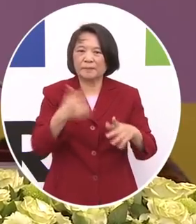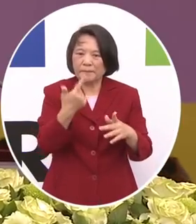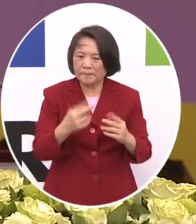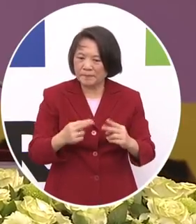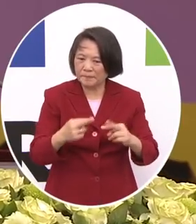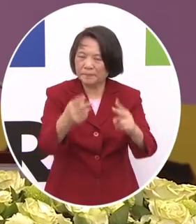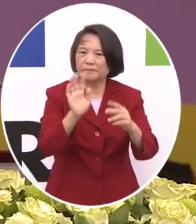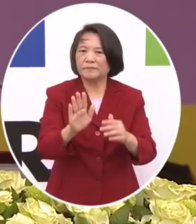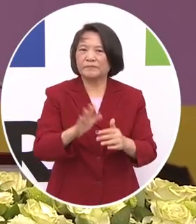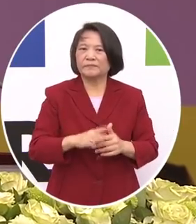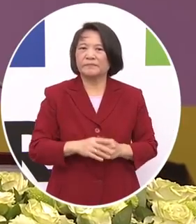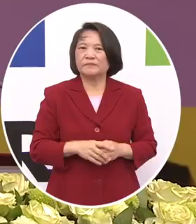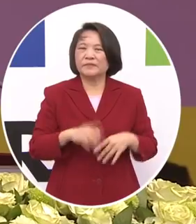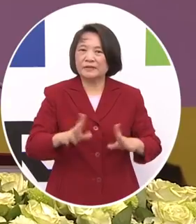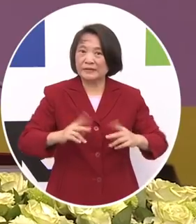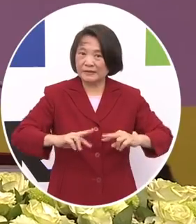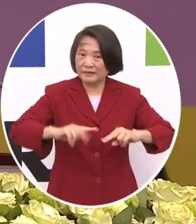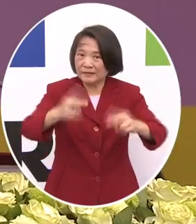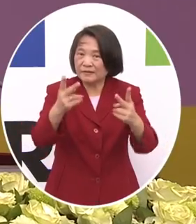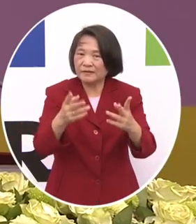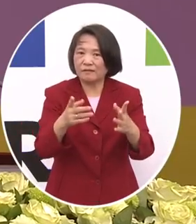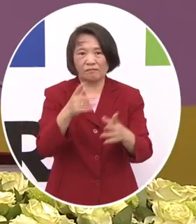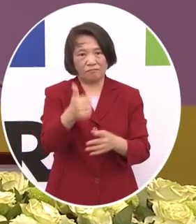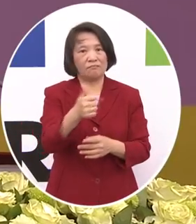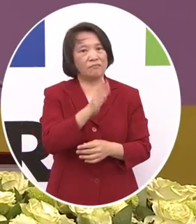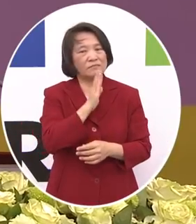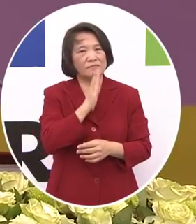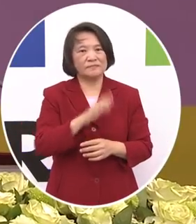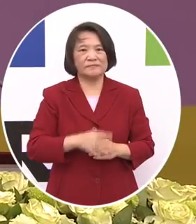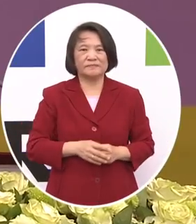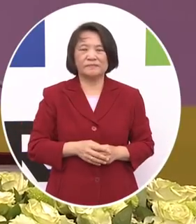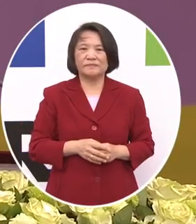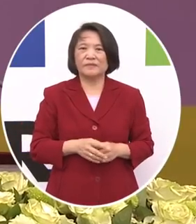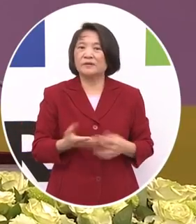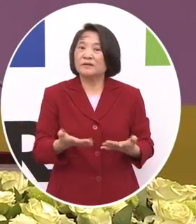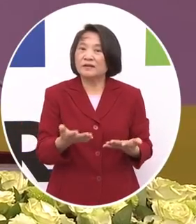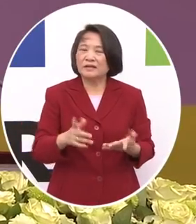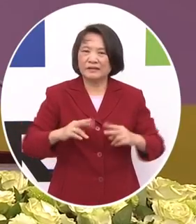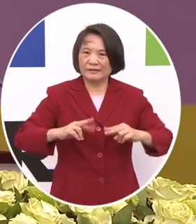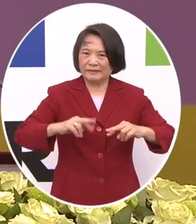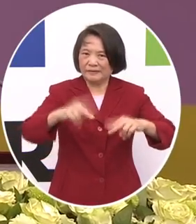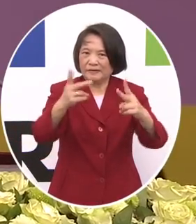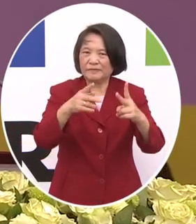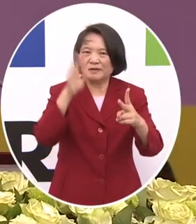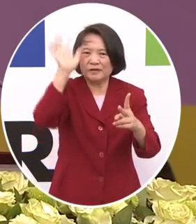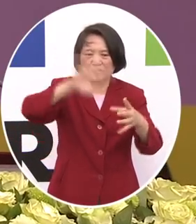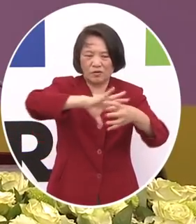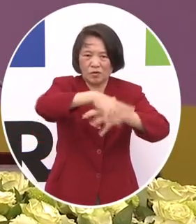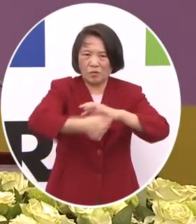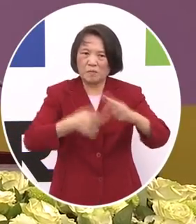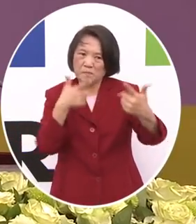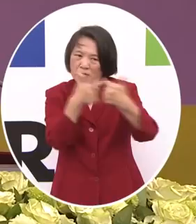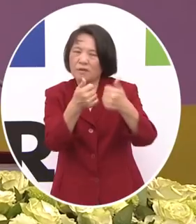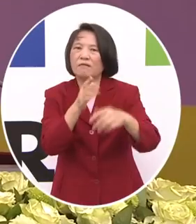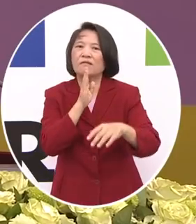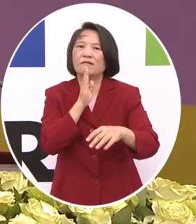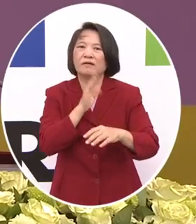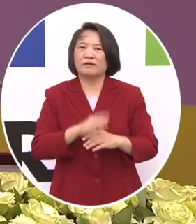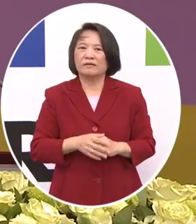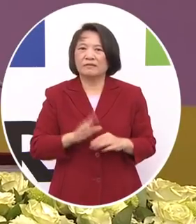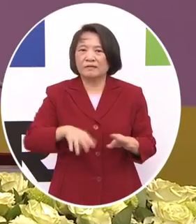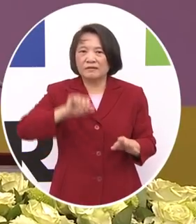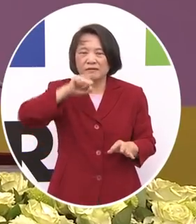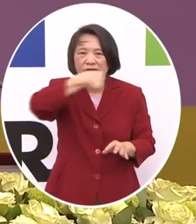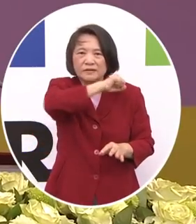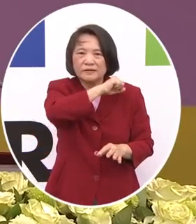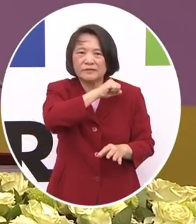变。改变并不可怕，因为改变是为了因应世界的变化，让台湾